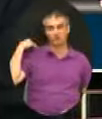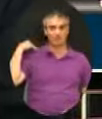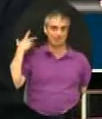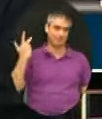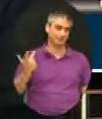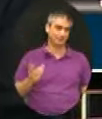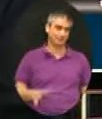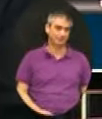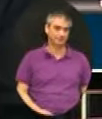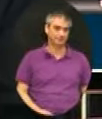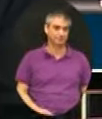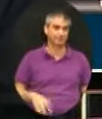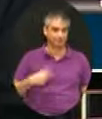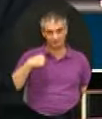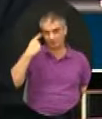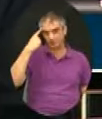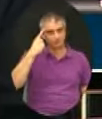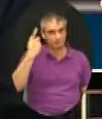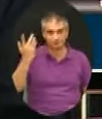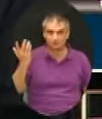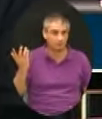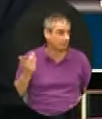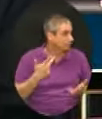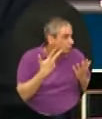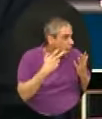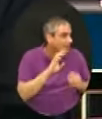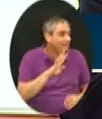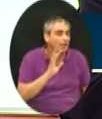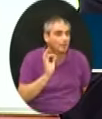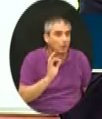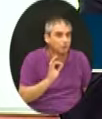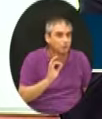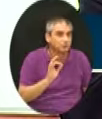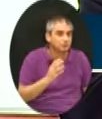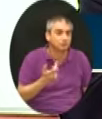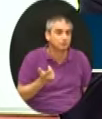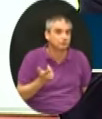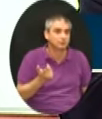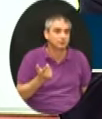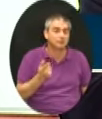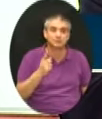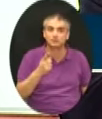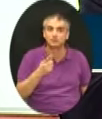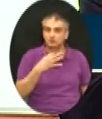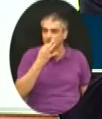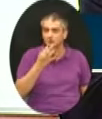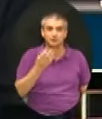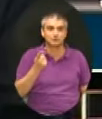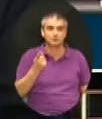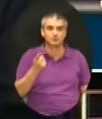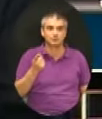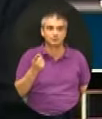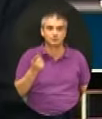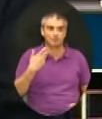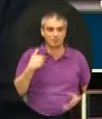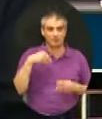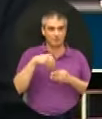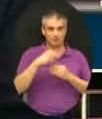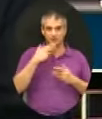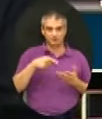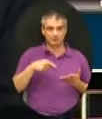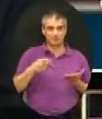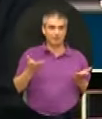קודם. ואני חושבת שזה פשוט... 84%? אני, זה בעצם... לא, זה של ה-I vote Israel, זה ה-exit